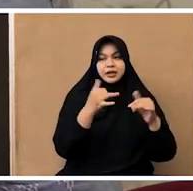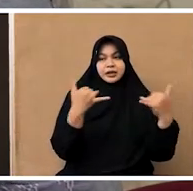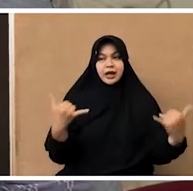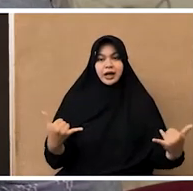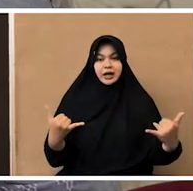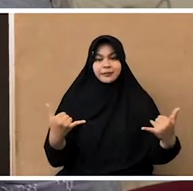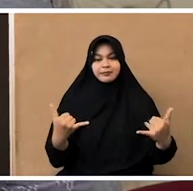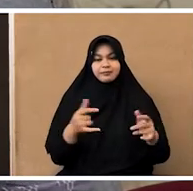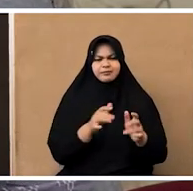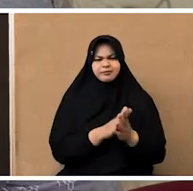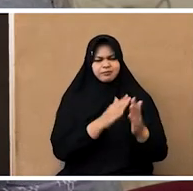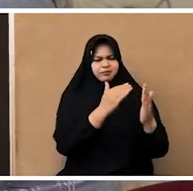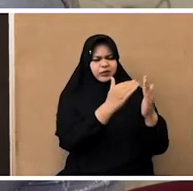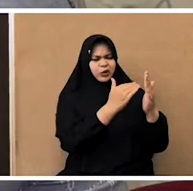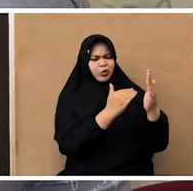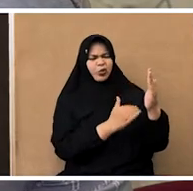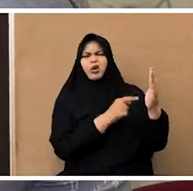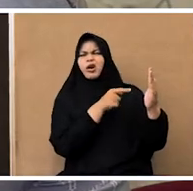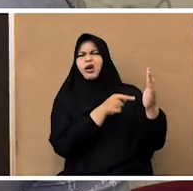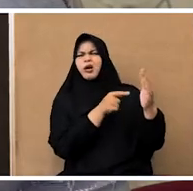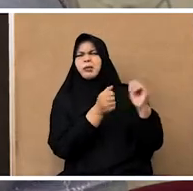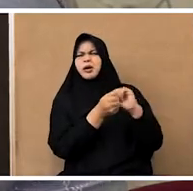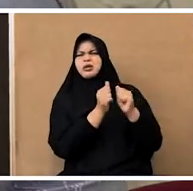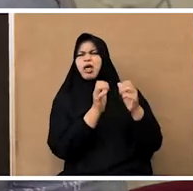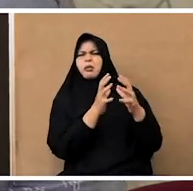Menurut kami bermasalah